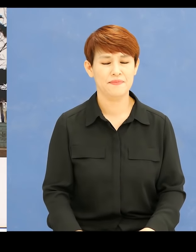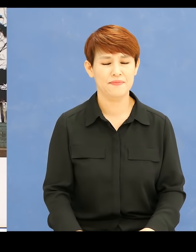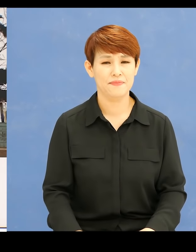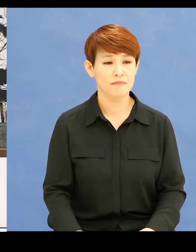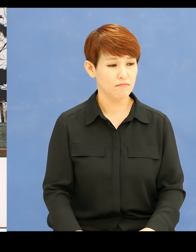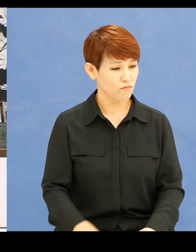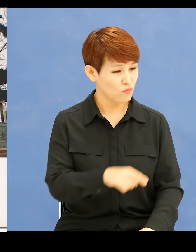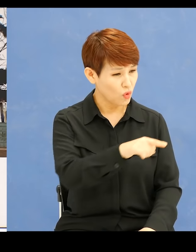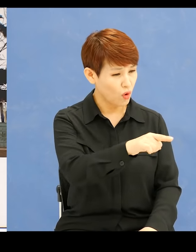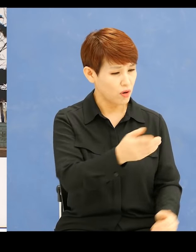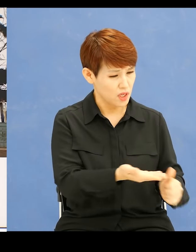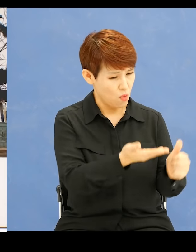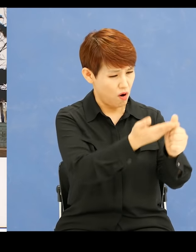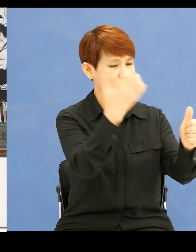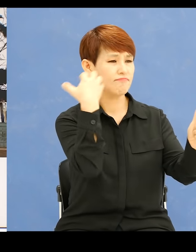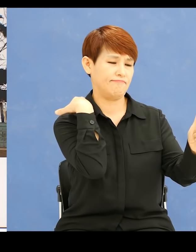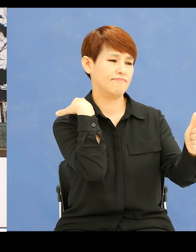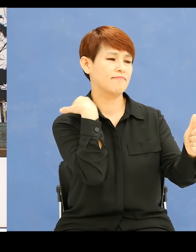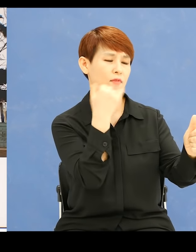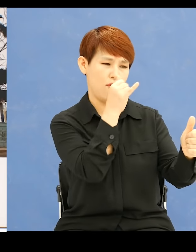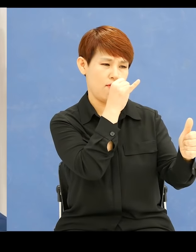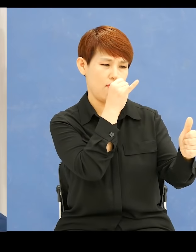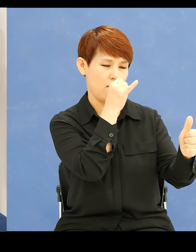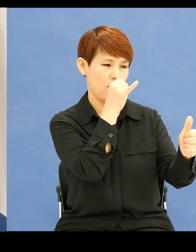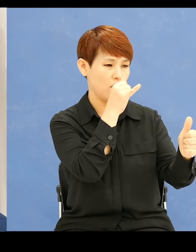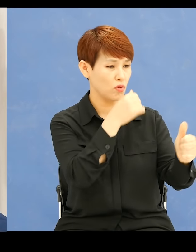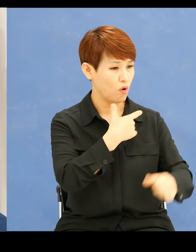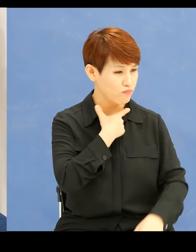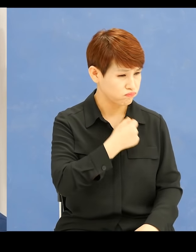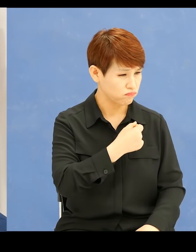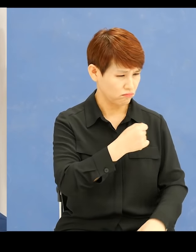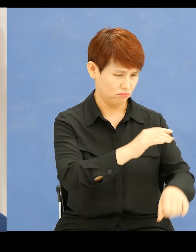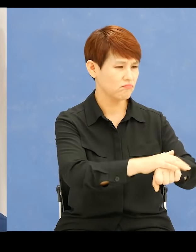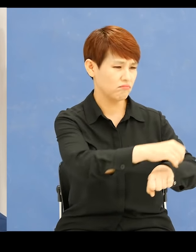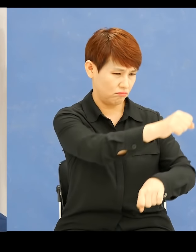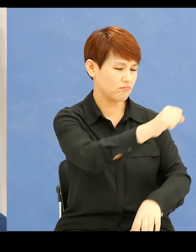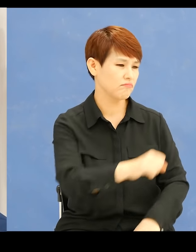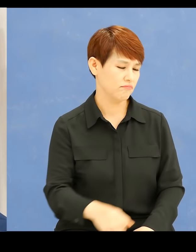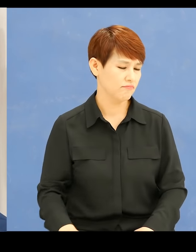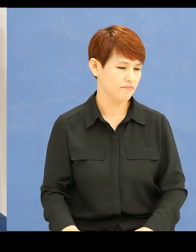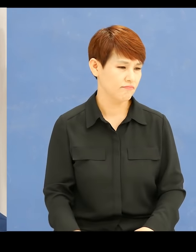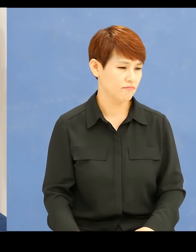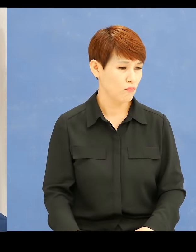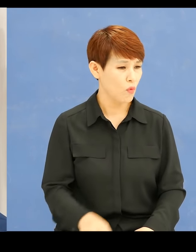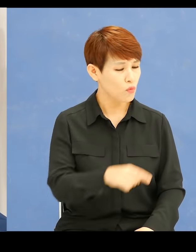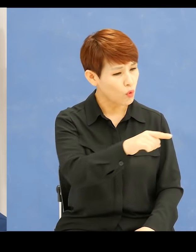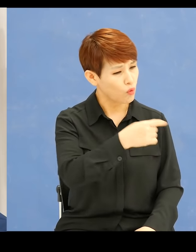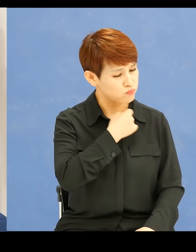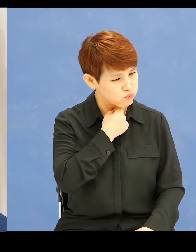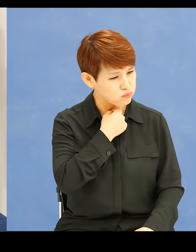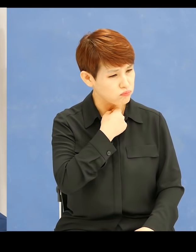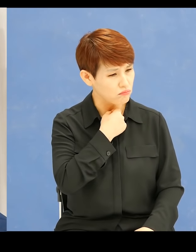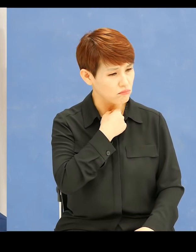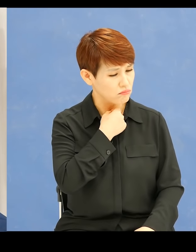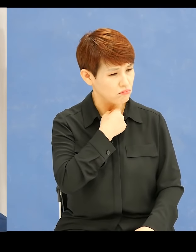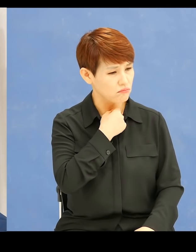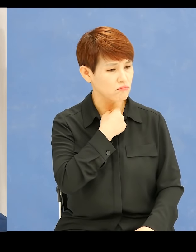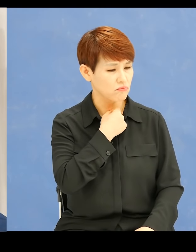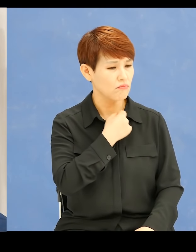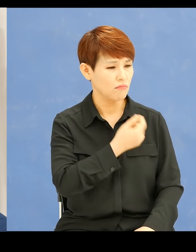네. 나는 너를 키워주는 부모지. 네가 하고 싶은 건 네가 해야지. 네가 그 길이